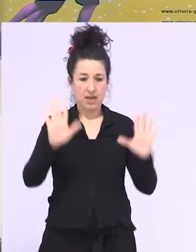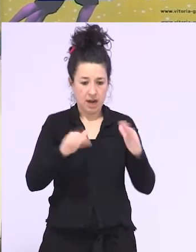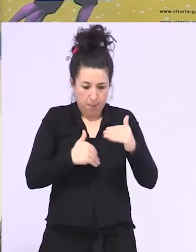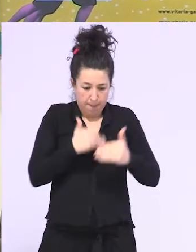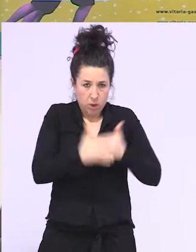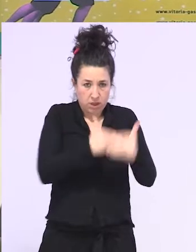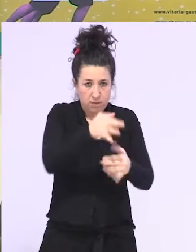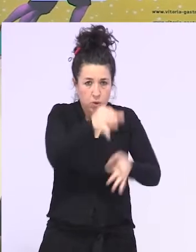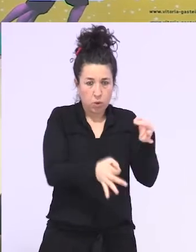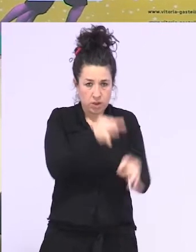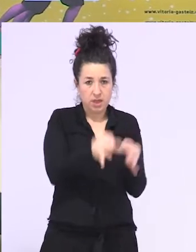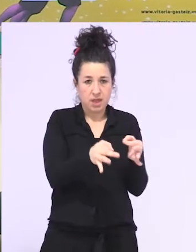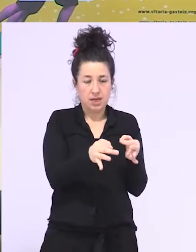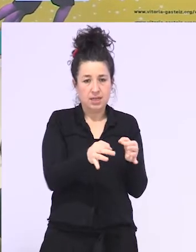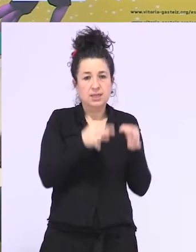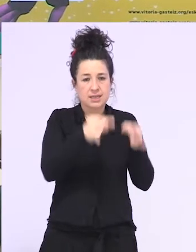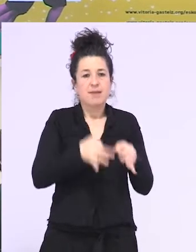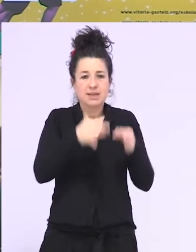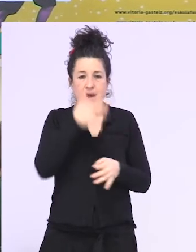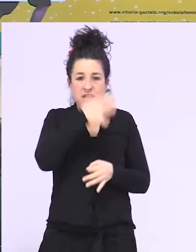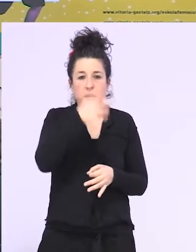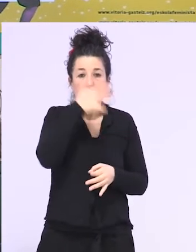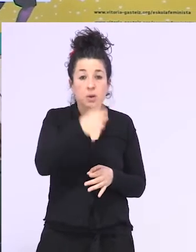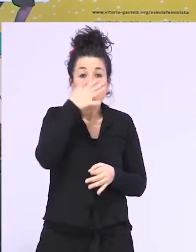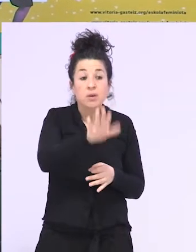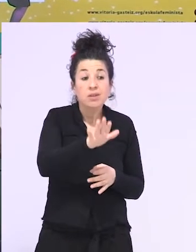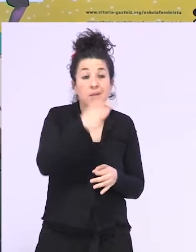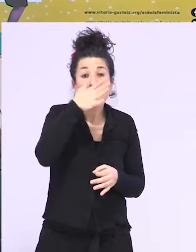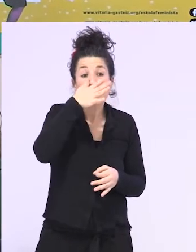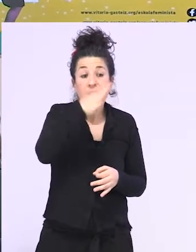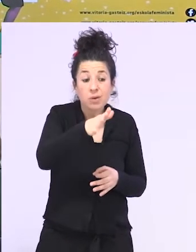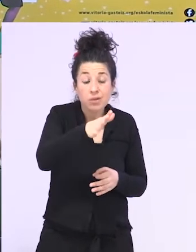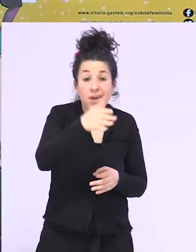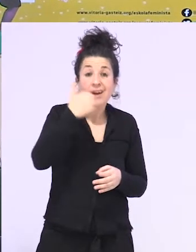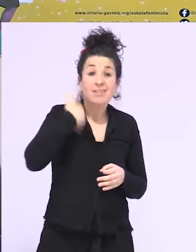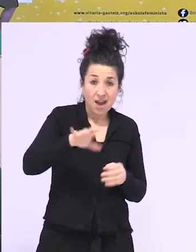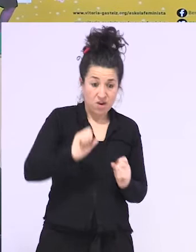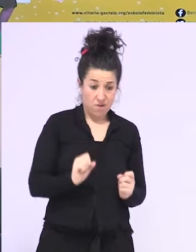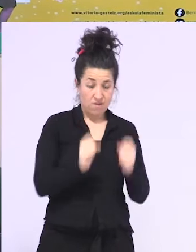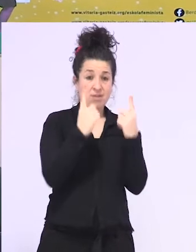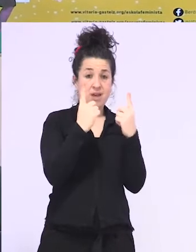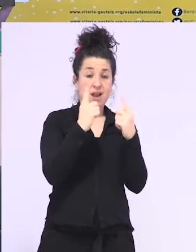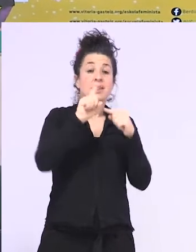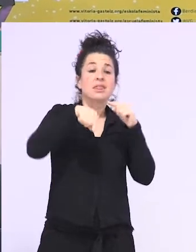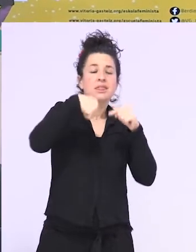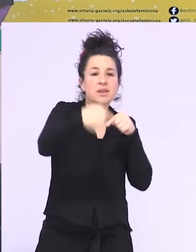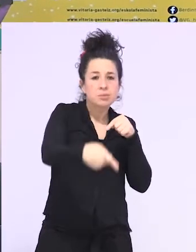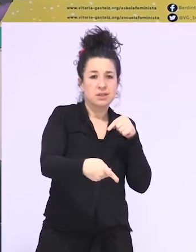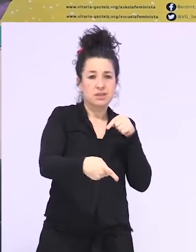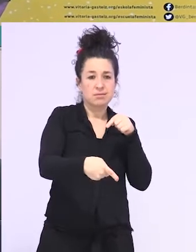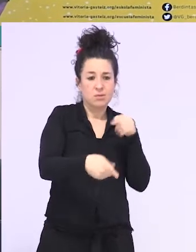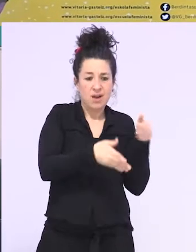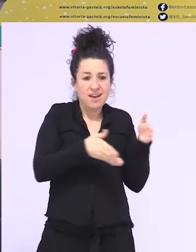ez? Mezua beti da salatu, baina inorrek ez dizu esaten behin salaketa formal bat jarritakoan zer gero